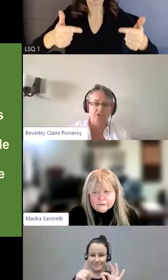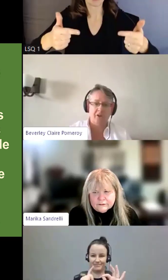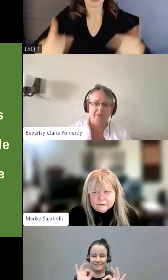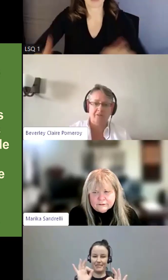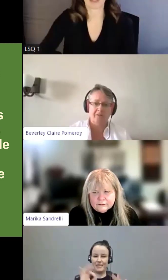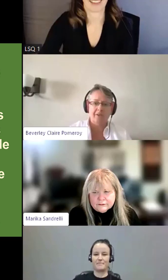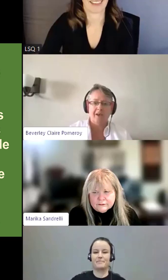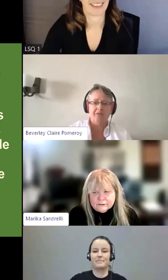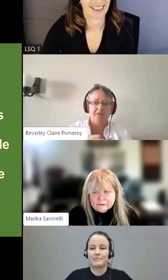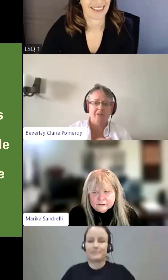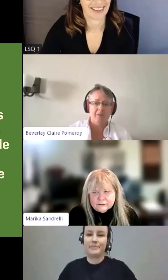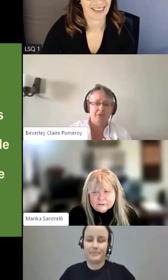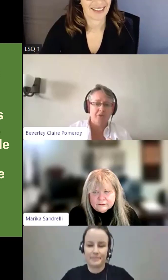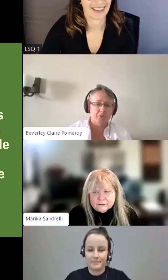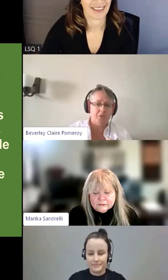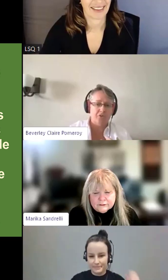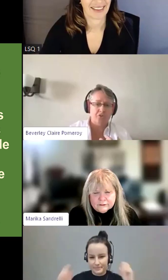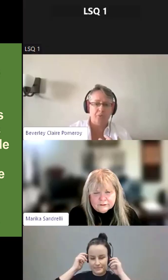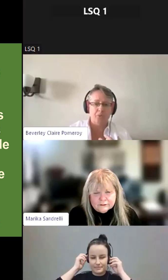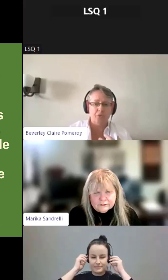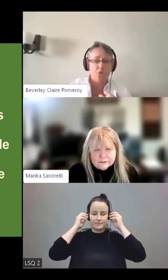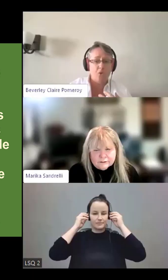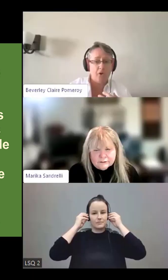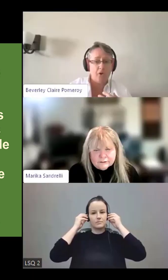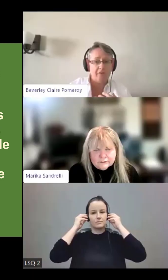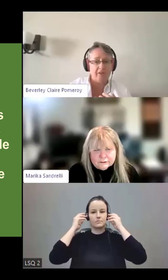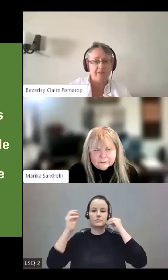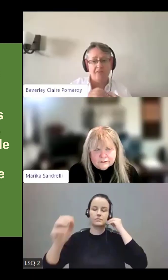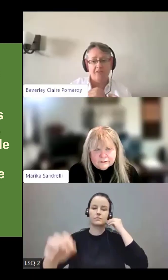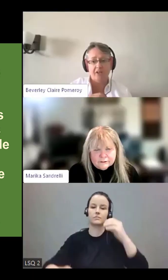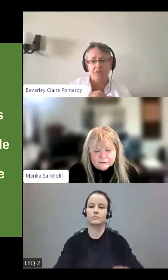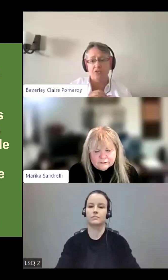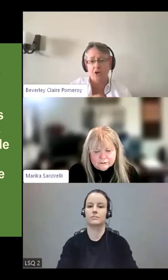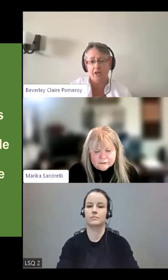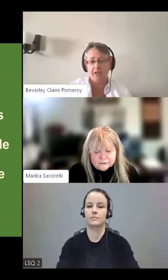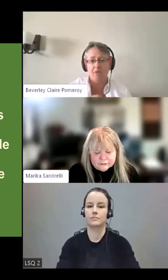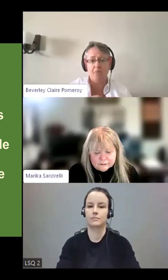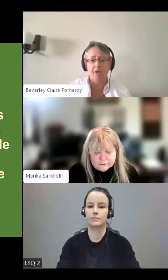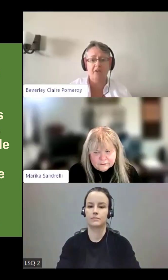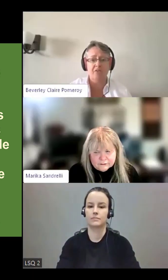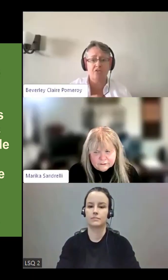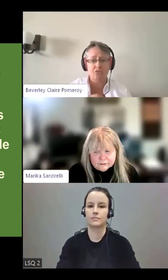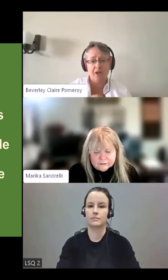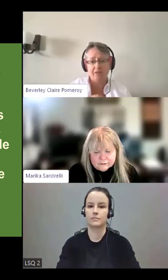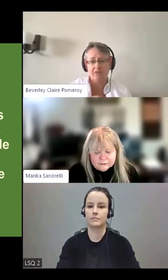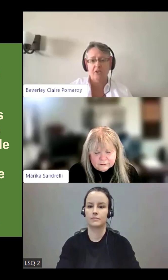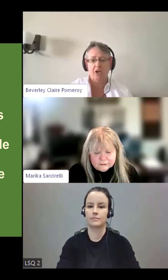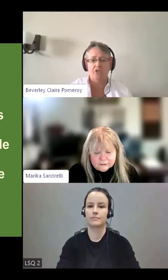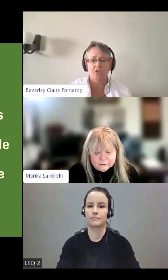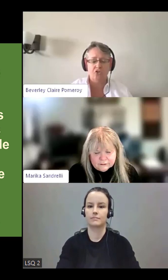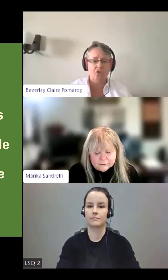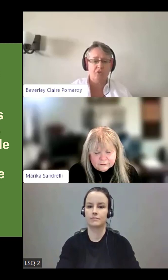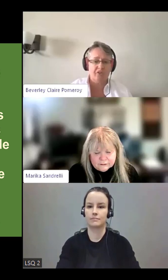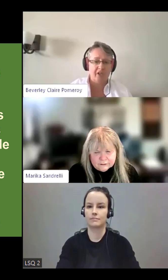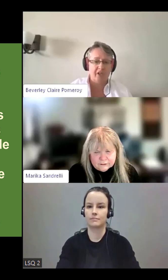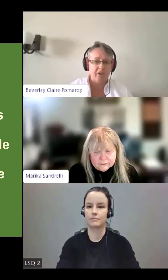d'exemple, s'est rendu compte que l'effet de stress chronique sur les services sociaux